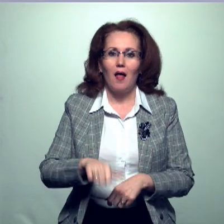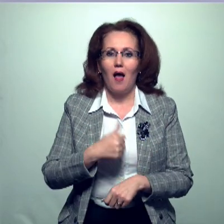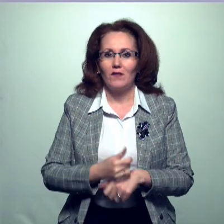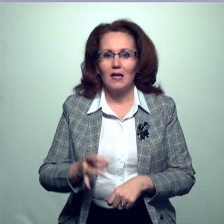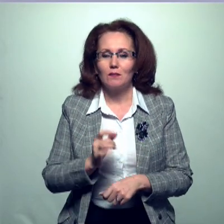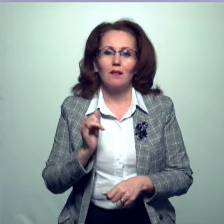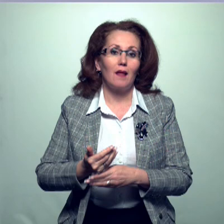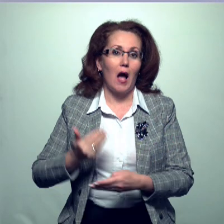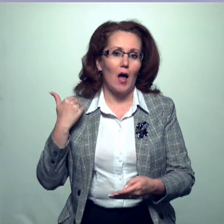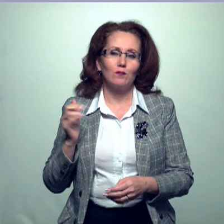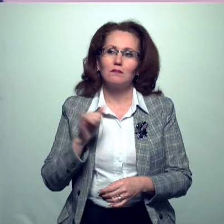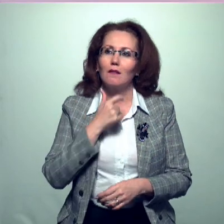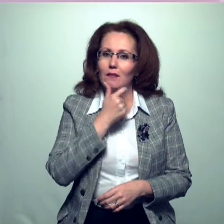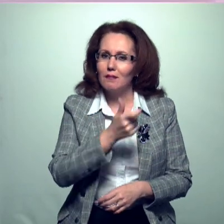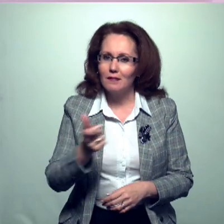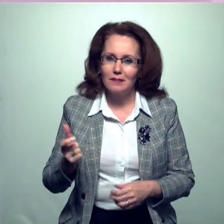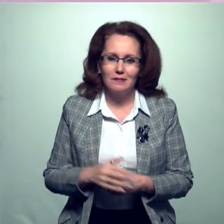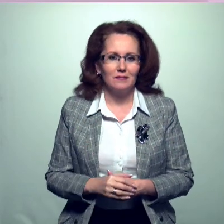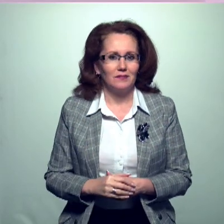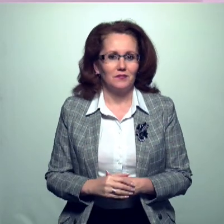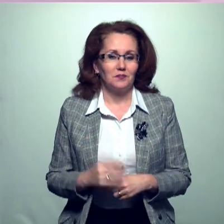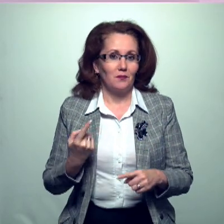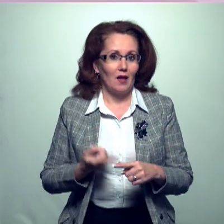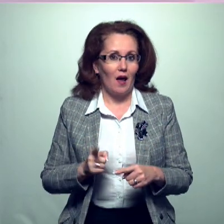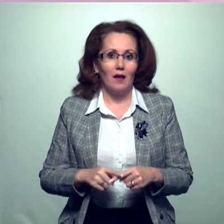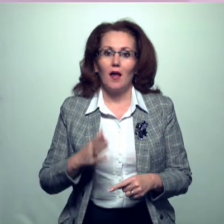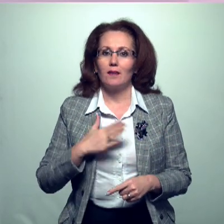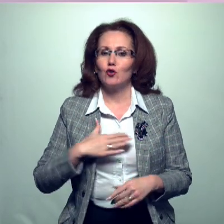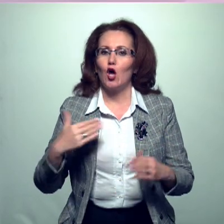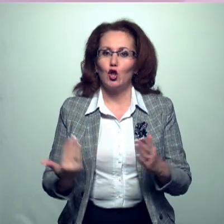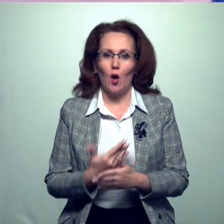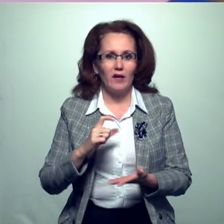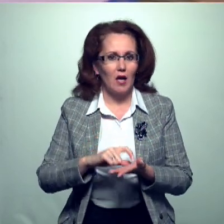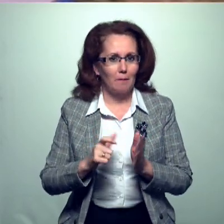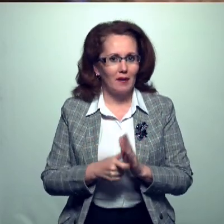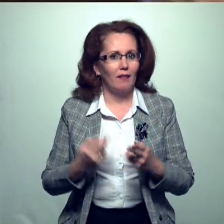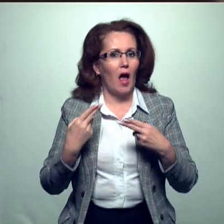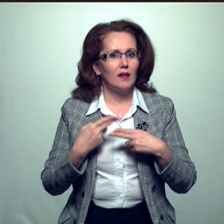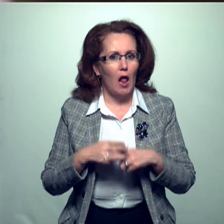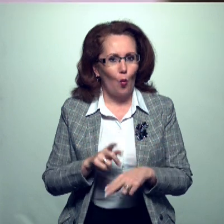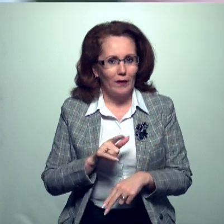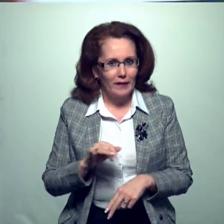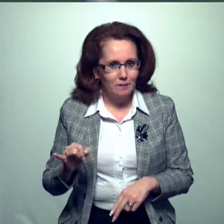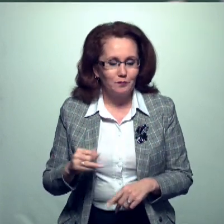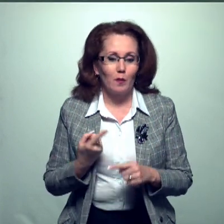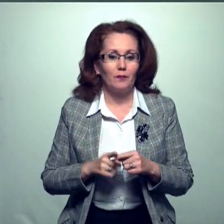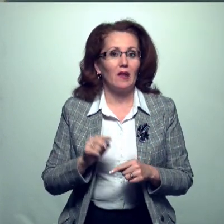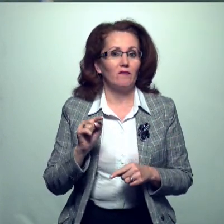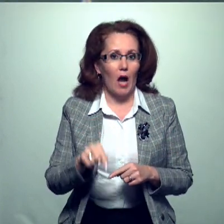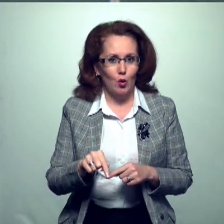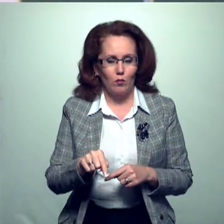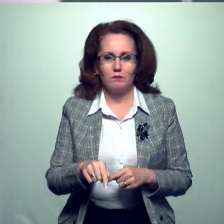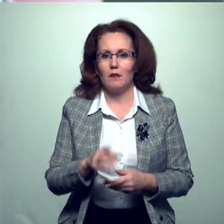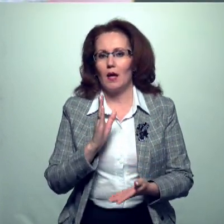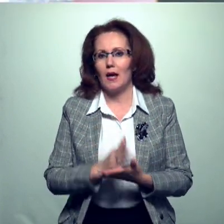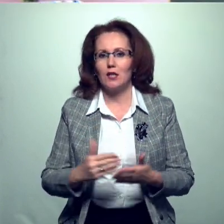накануне. Елена Буховская расскажет. Это наш новый кабинет технологии, в котором